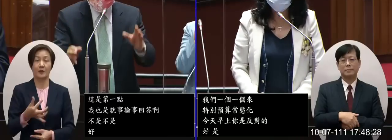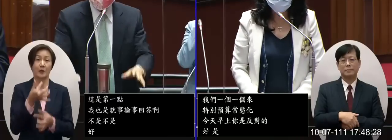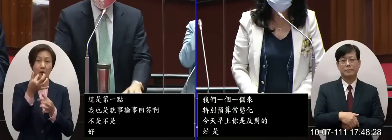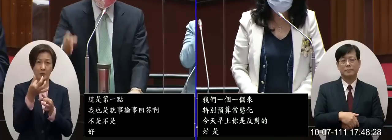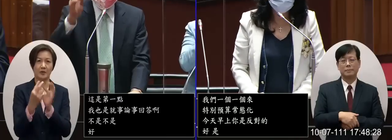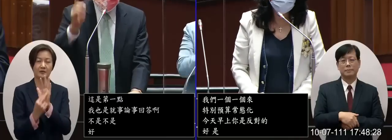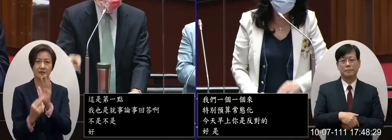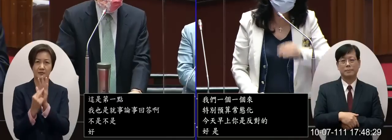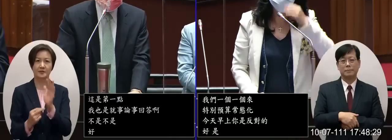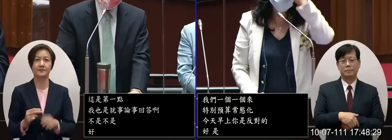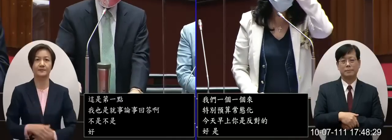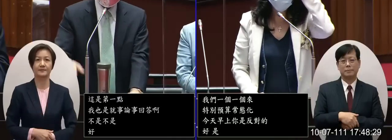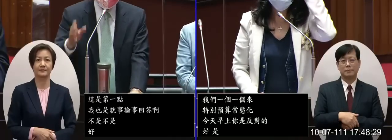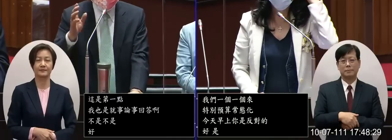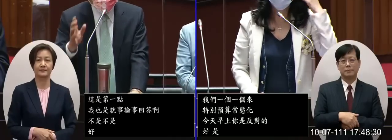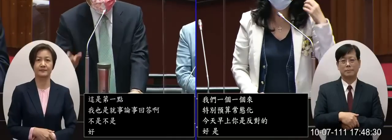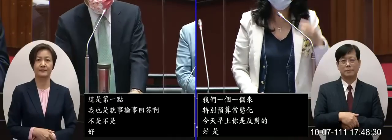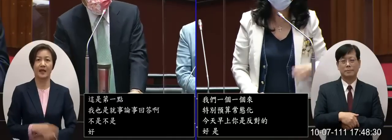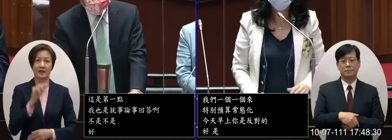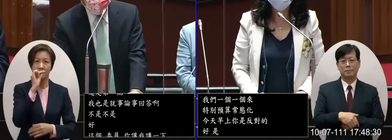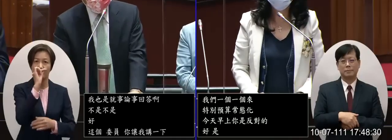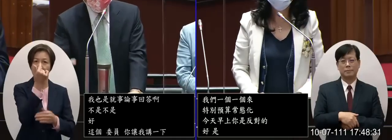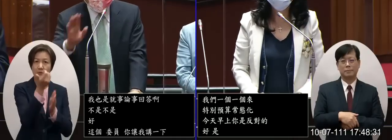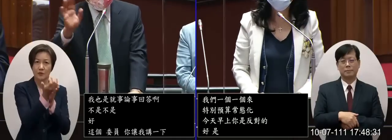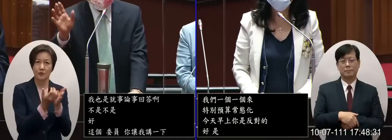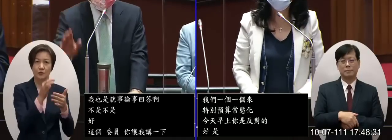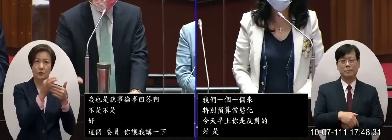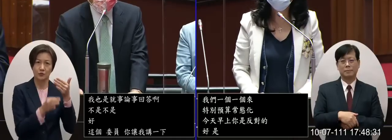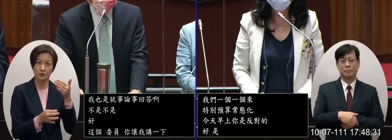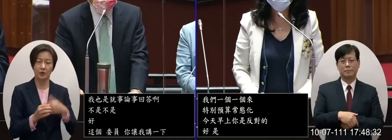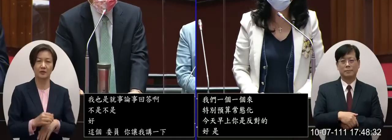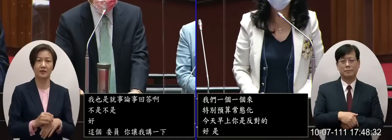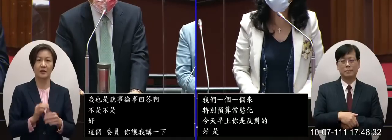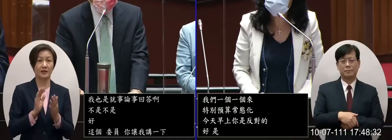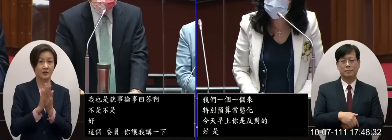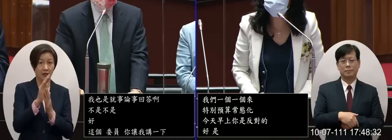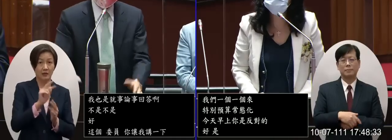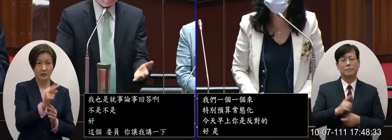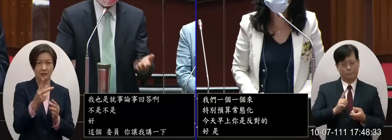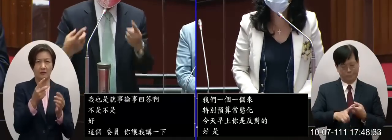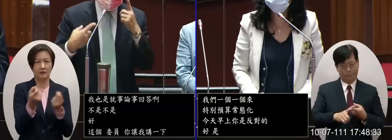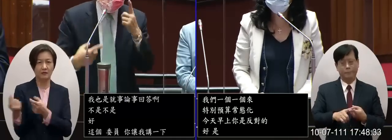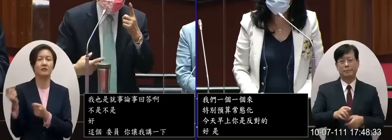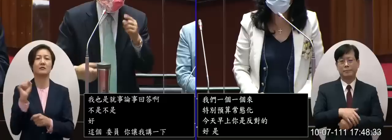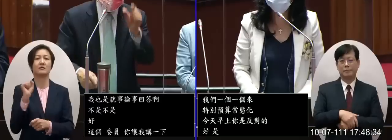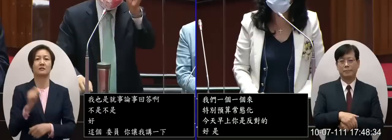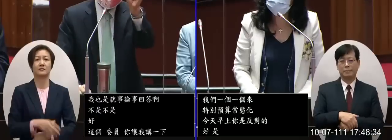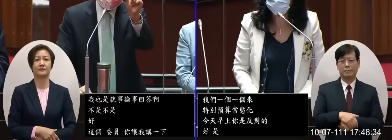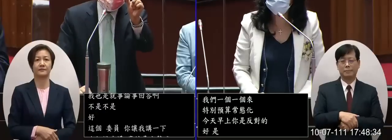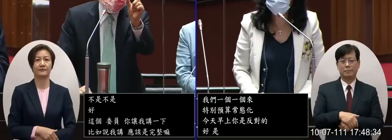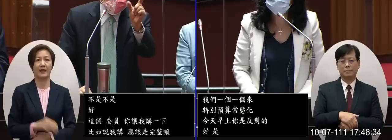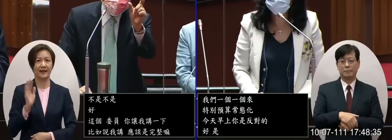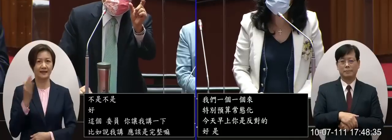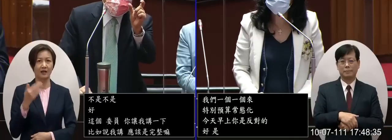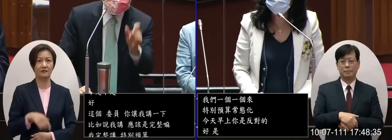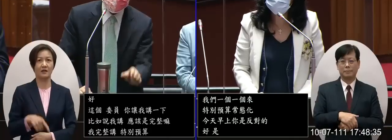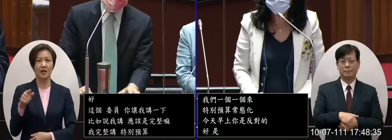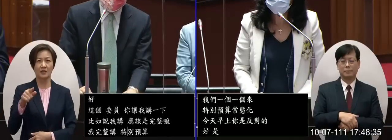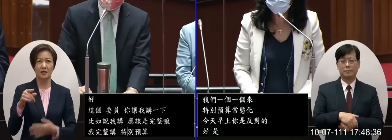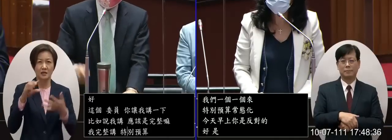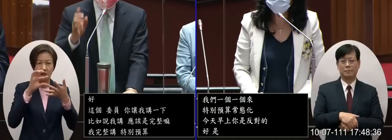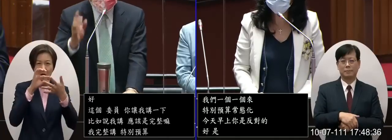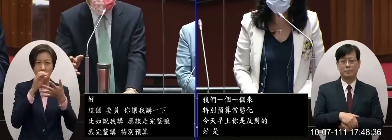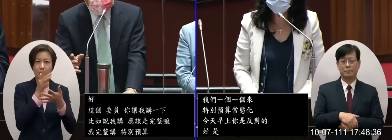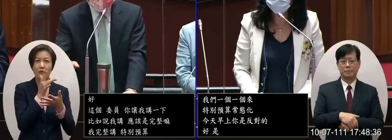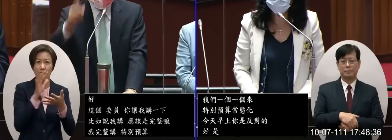嘛，好，我完整讲特别预算不能常态化。 对 呀、我讲这句话，但你只扣这一句